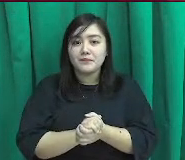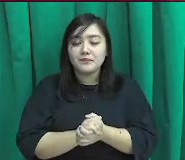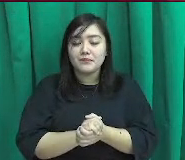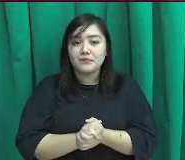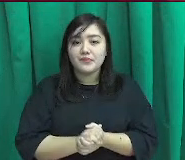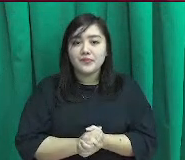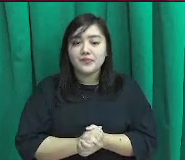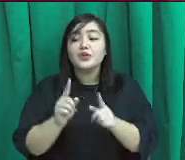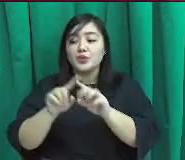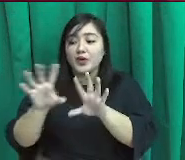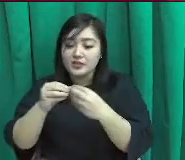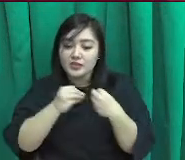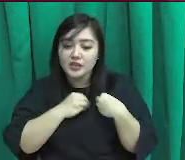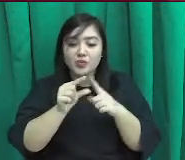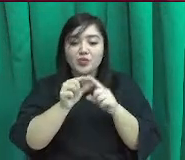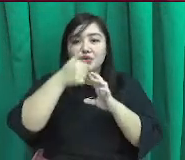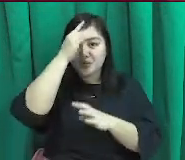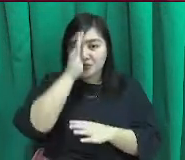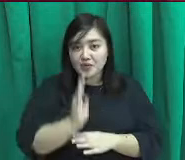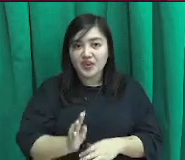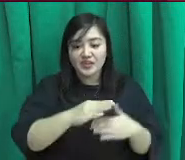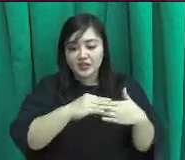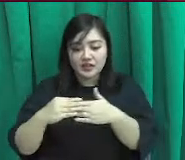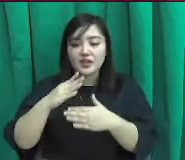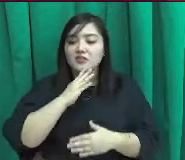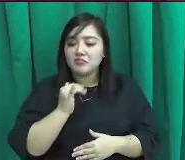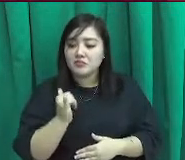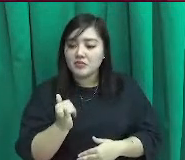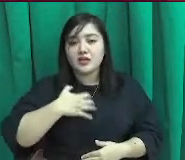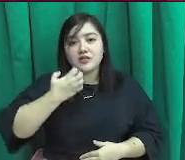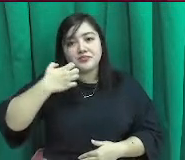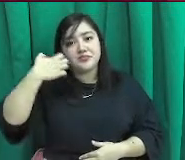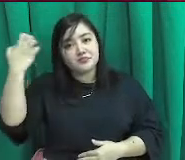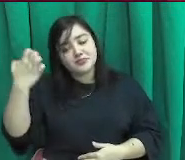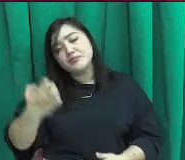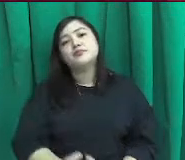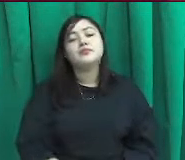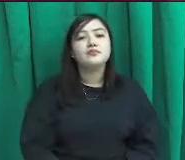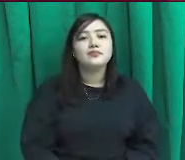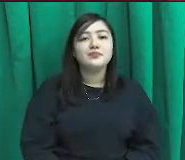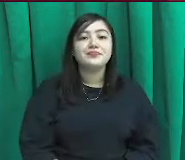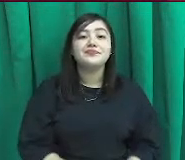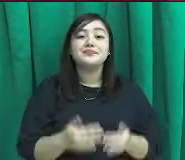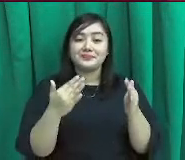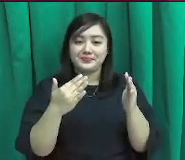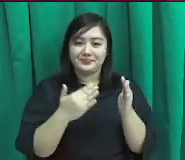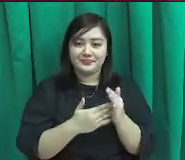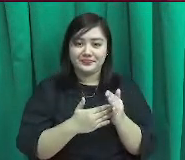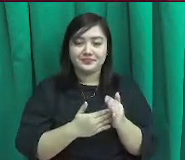maging malinaw po sa atin ito. Maging maliwanag po sa atin ito. Alright? May dalawang approach po ito eh.